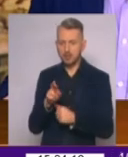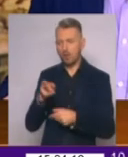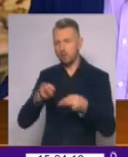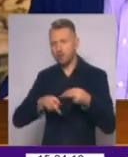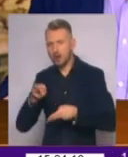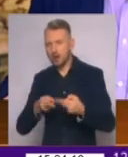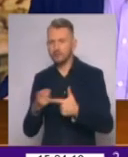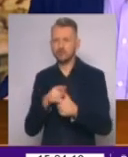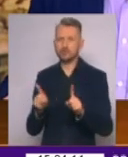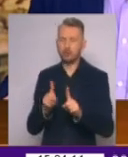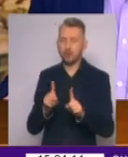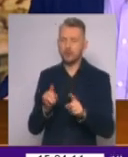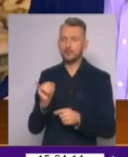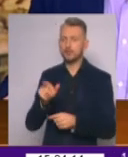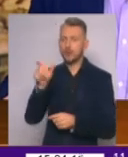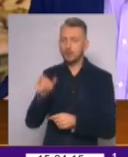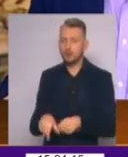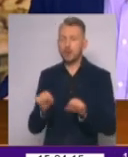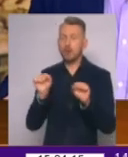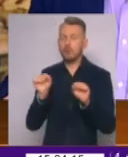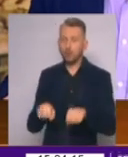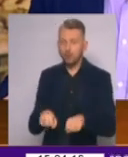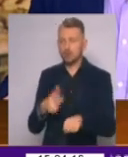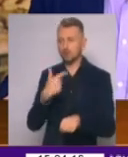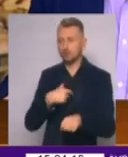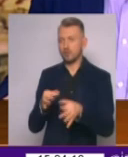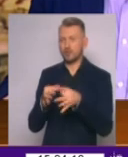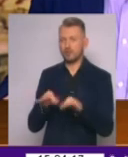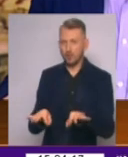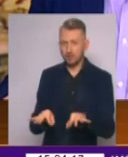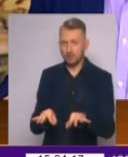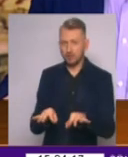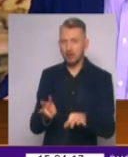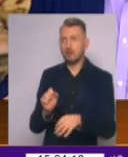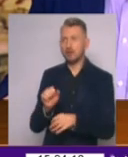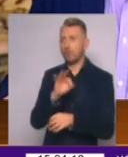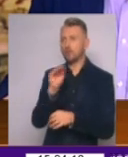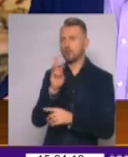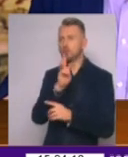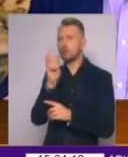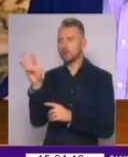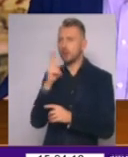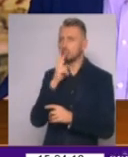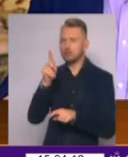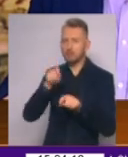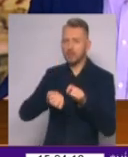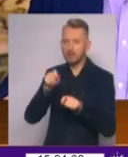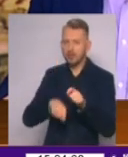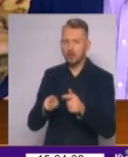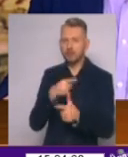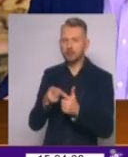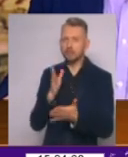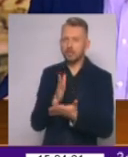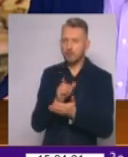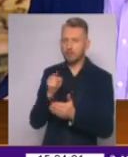чи чогось. І людина може дозволити собі, правильно, на сайті офіційного міністерства перевірити, чи є в